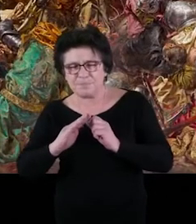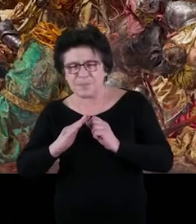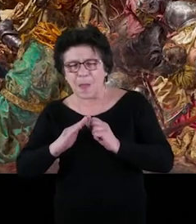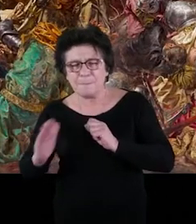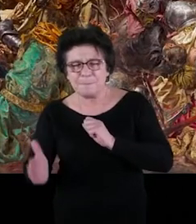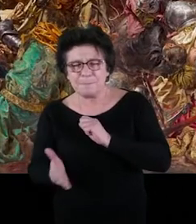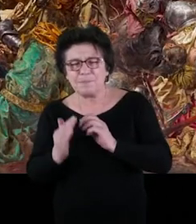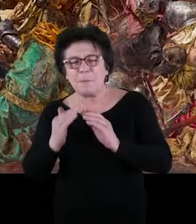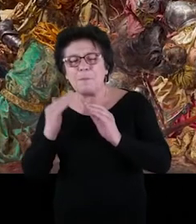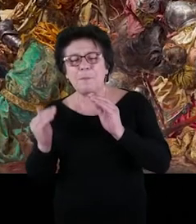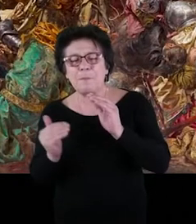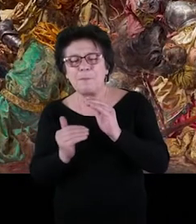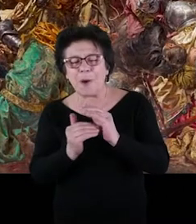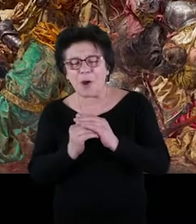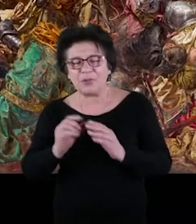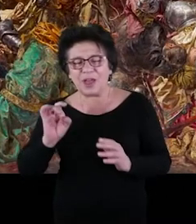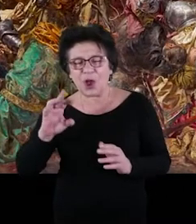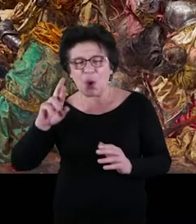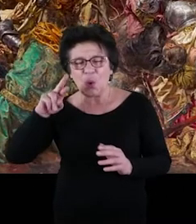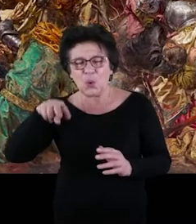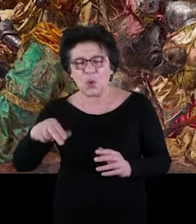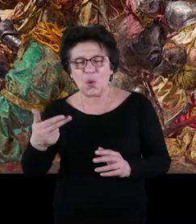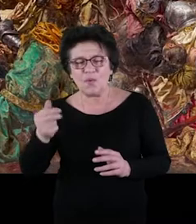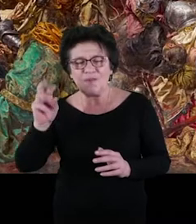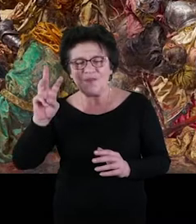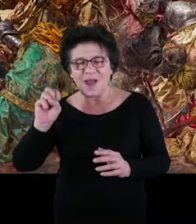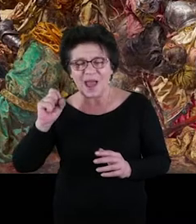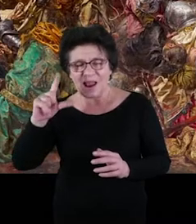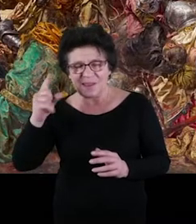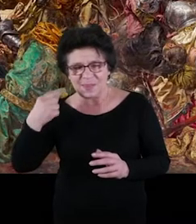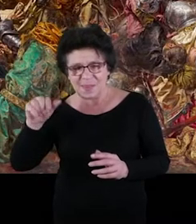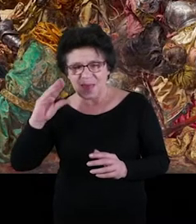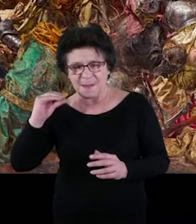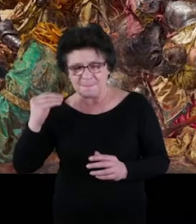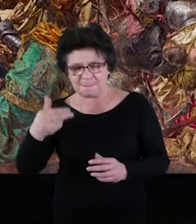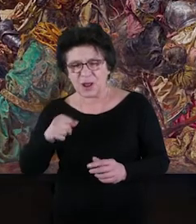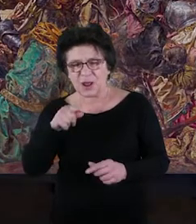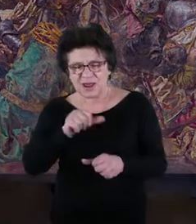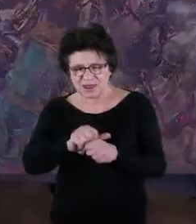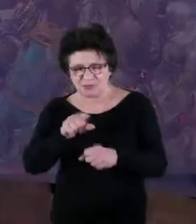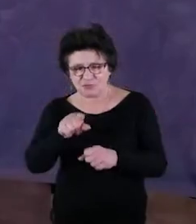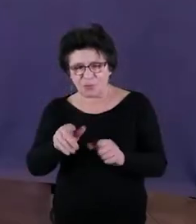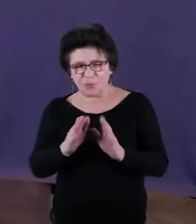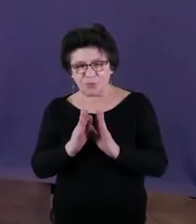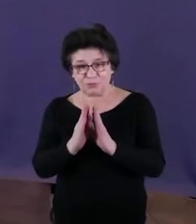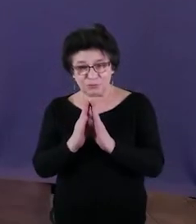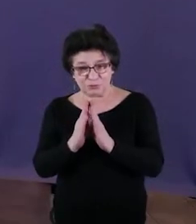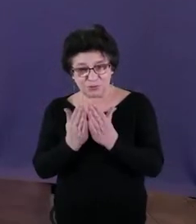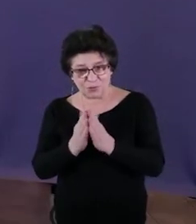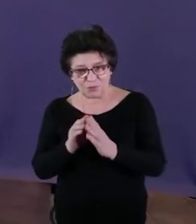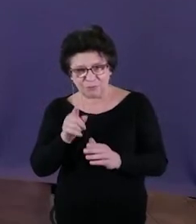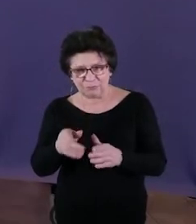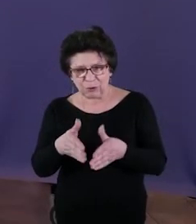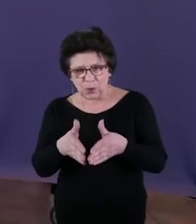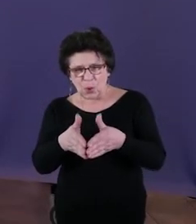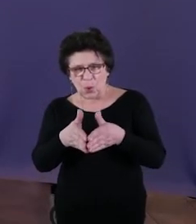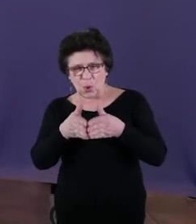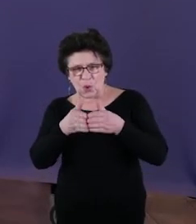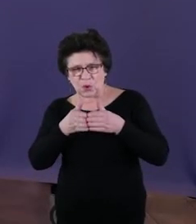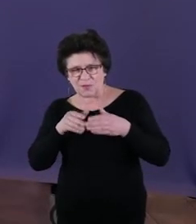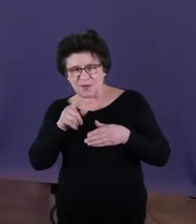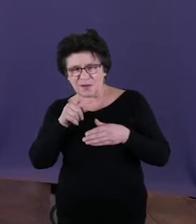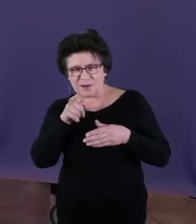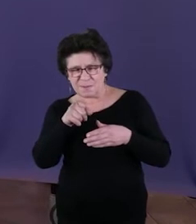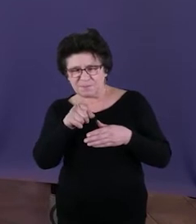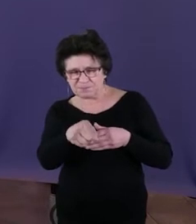2 miliony za Grunwald i jest to książka która z poświęcona ukrywaniu Bitwy pod Grunwaldem